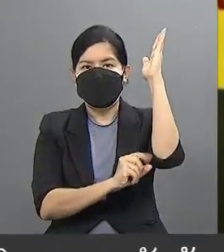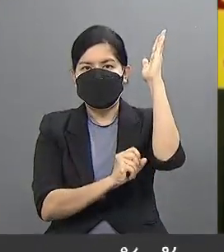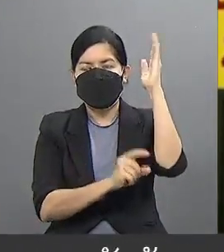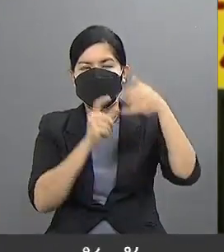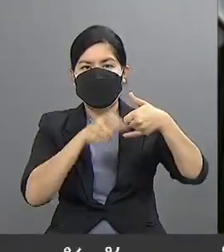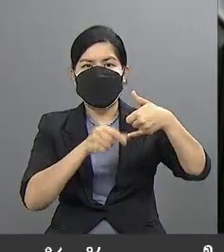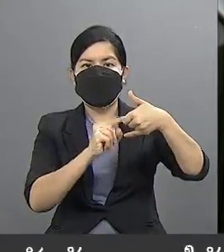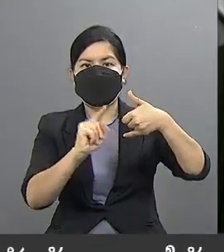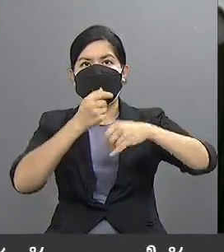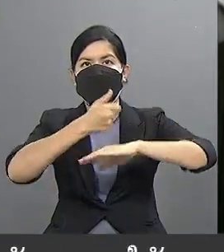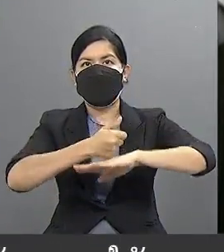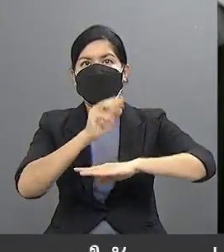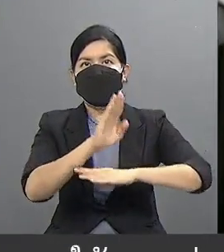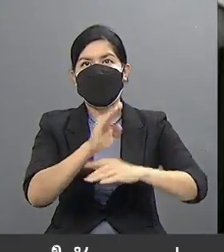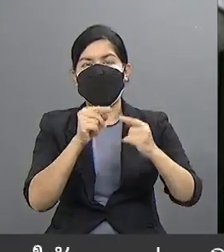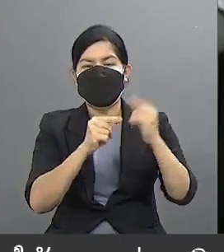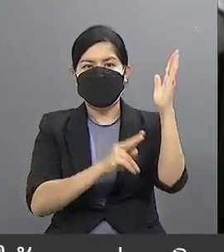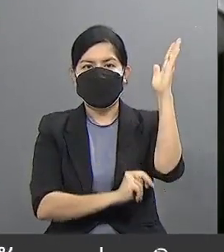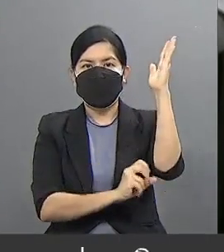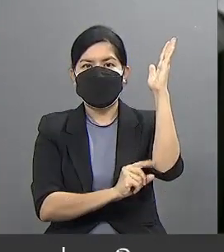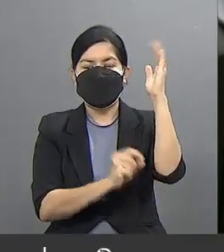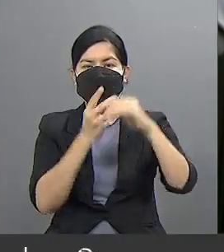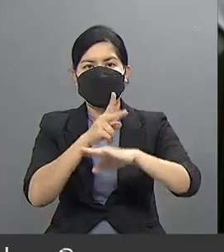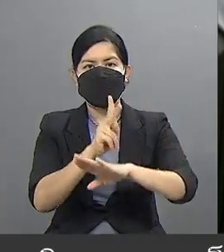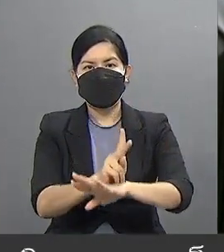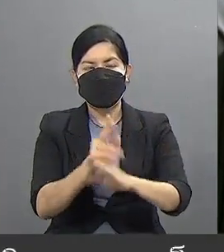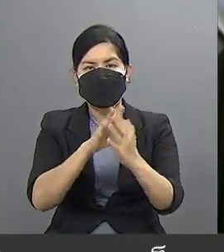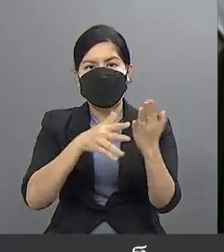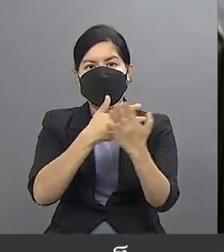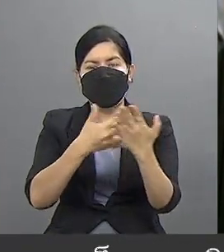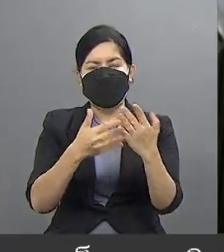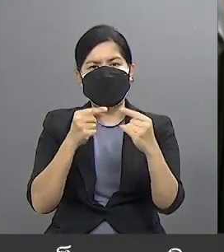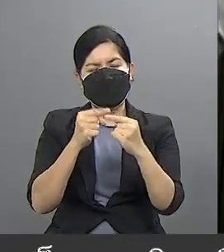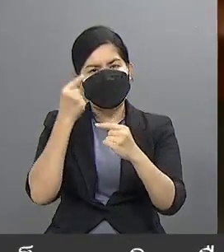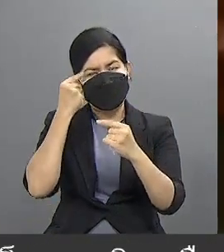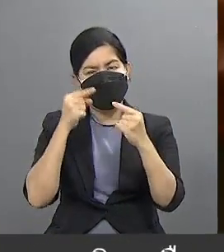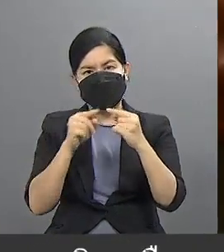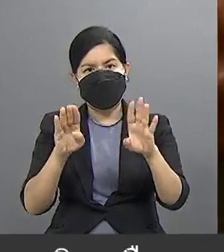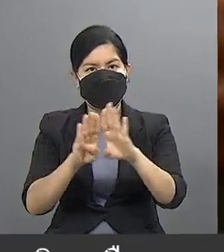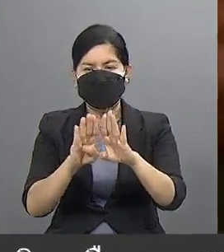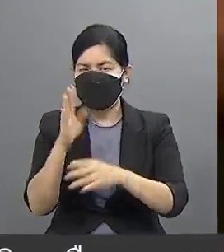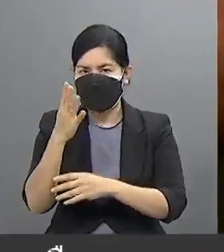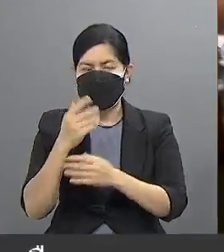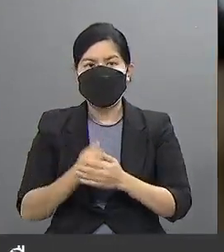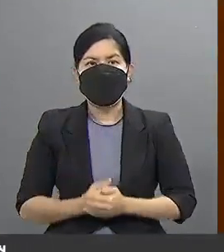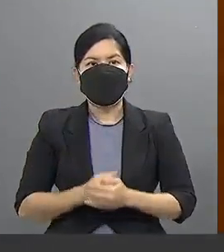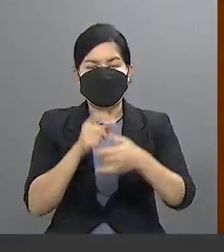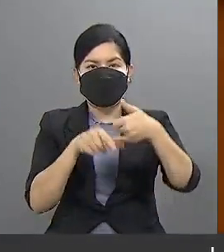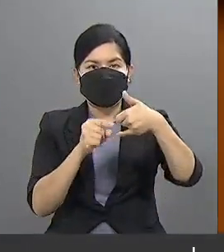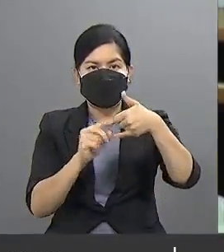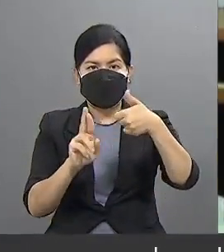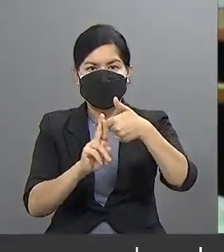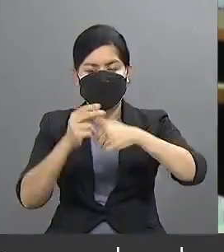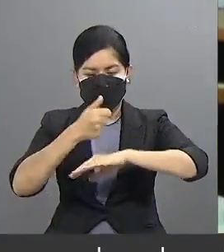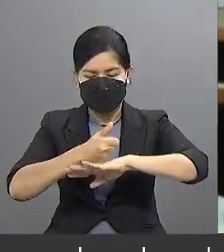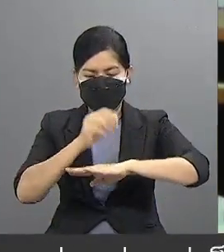าราชการจังหวัดเป็นประธานก็ไม่ได้มีมาตรการที่ชัดเจนใดๆออกมาส่วนนายไตรรัตน์ชัยรัตน์รองผู้ว่าราชการจังหวัดนคร